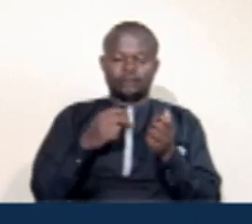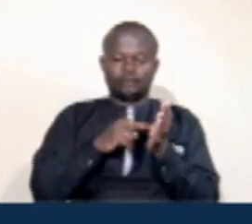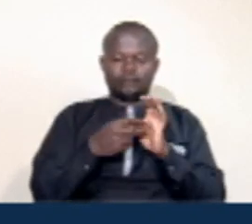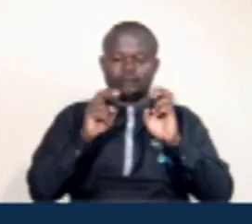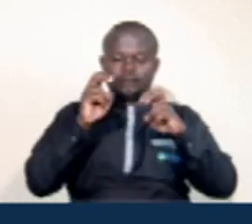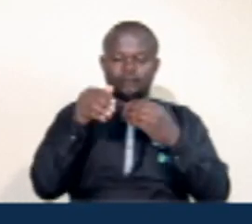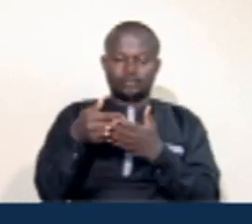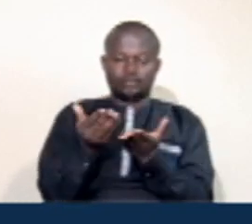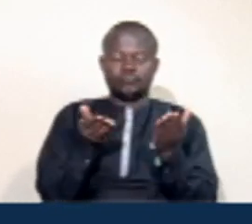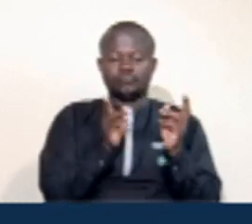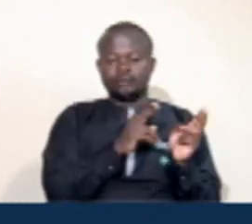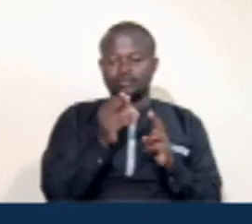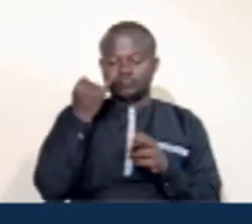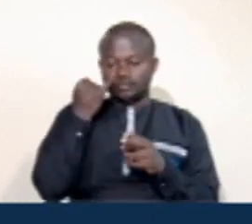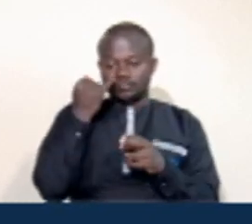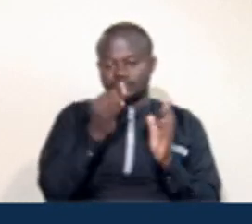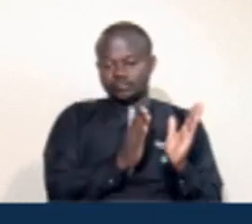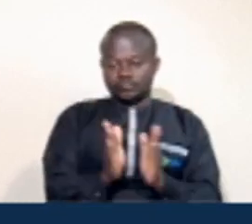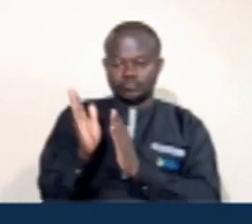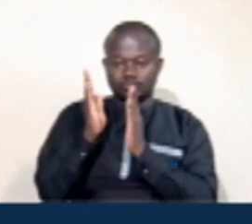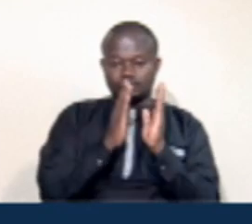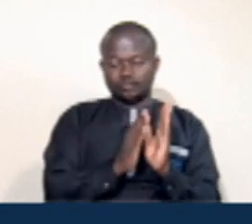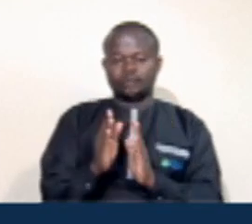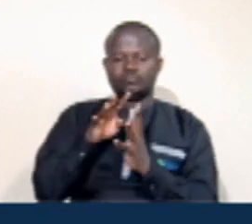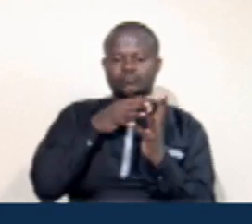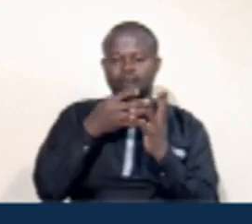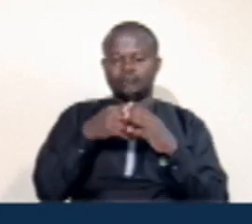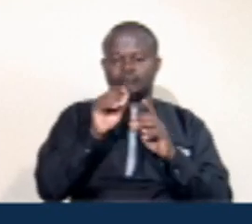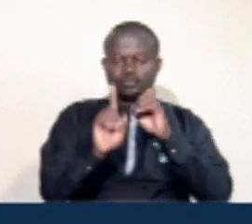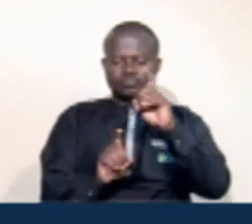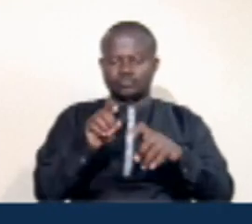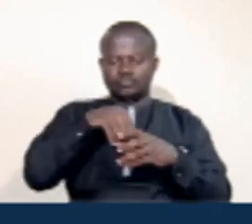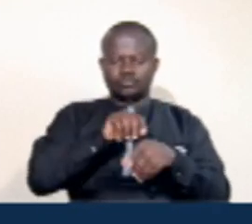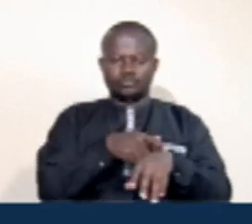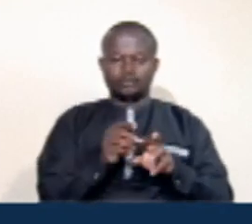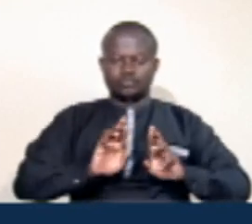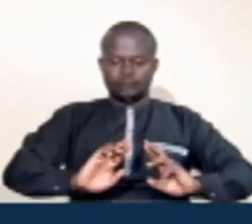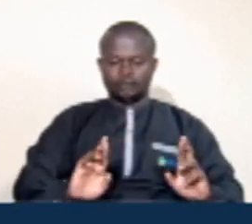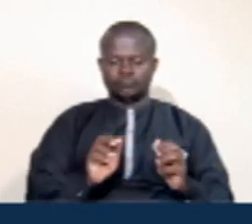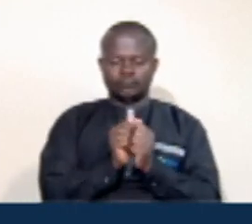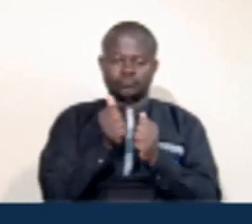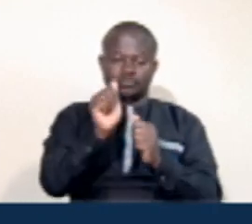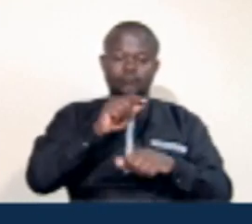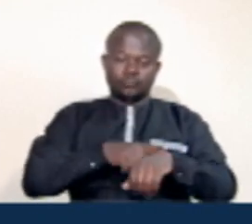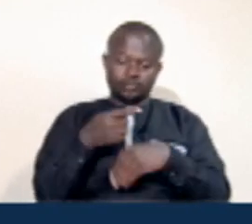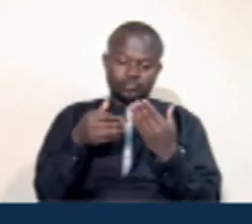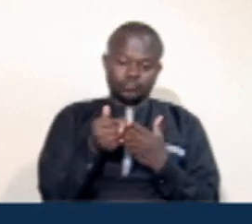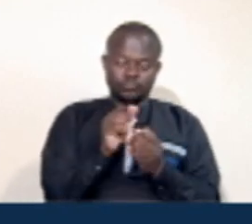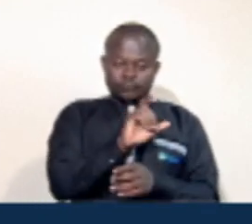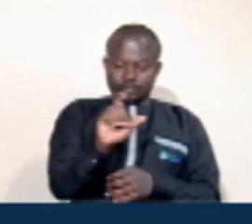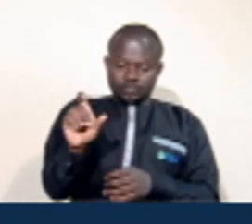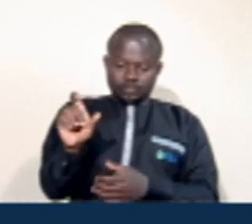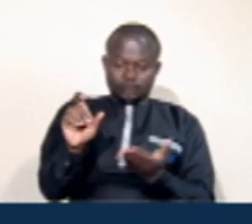ko n'ubundi uyo dupanga ingenga bihe y'ibizamini haba harimo n'igihe cyo kwitegura so iki gihe rero